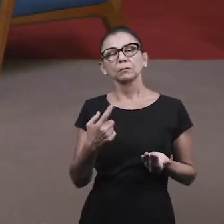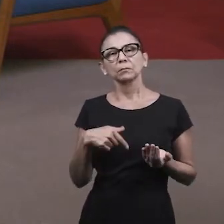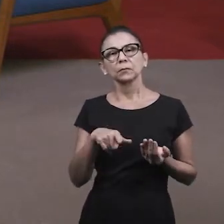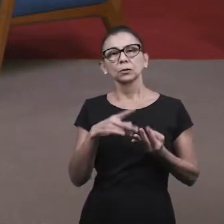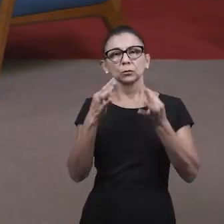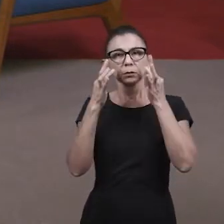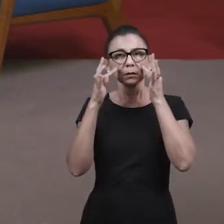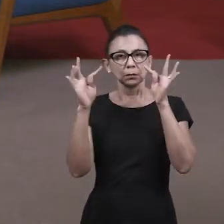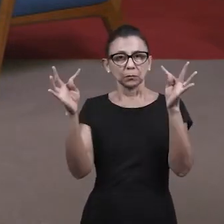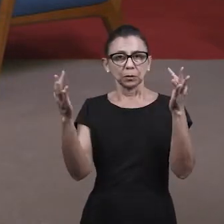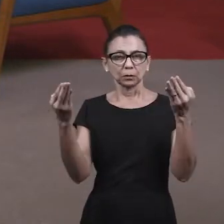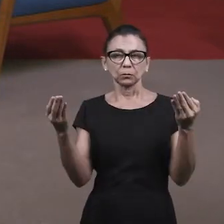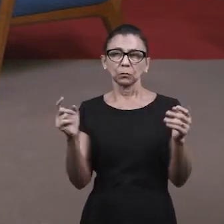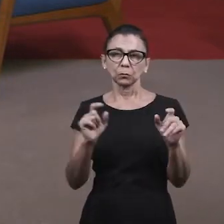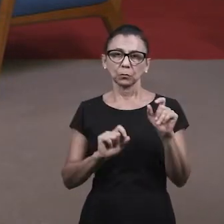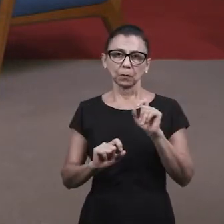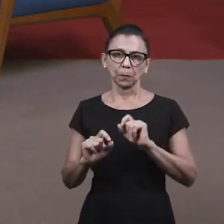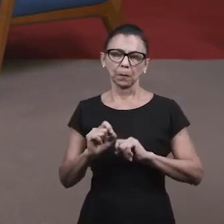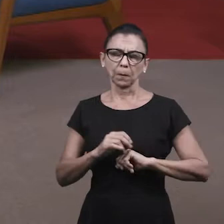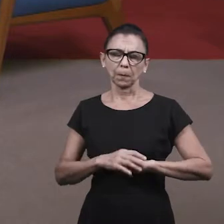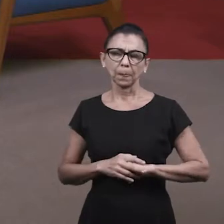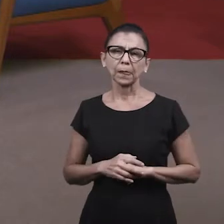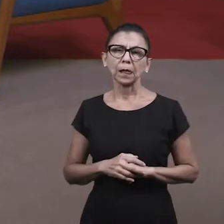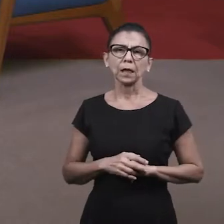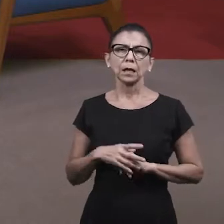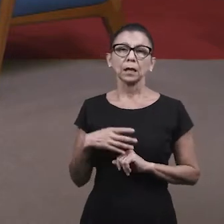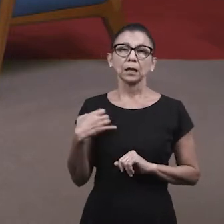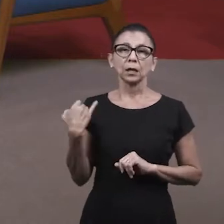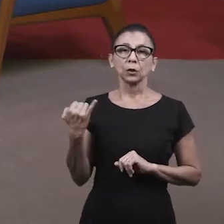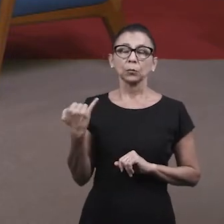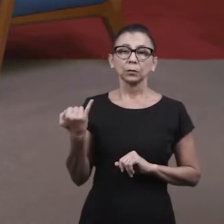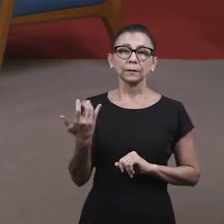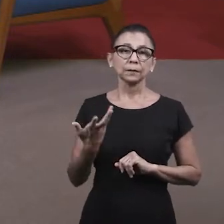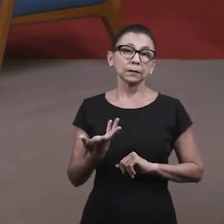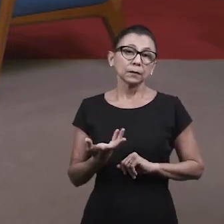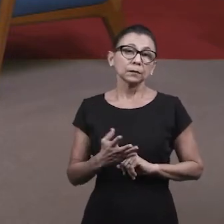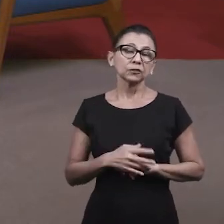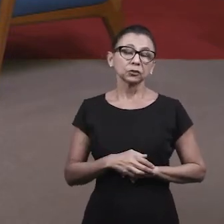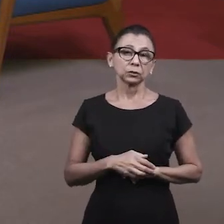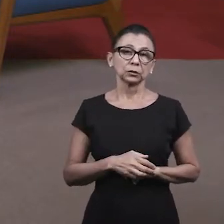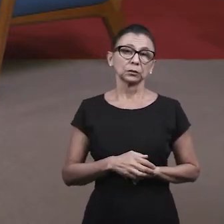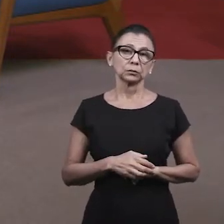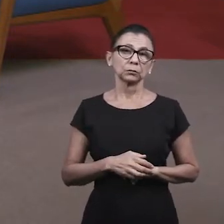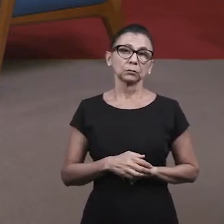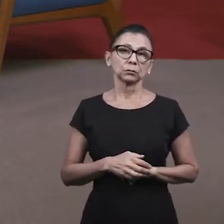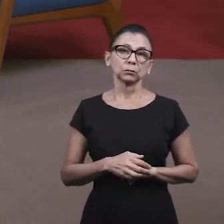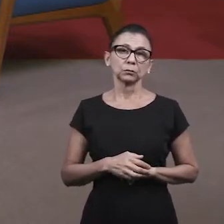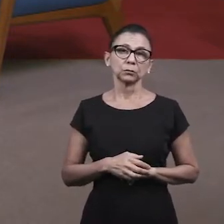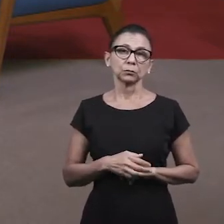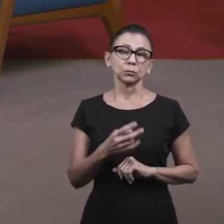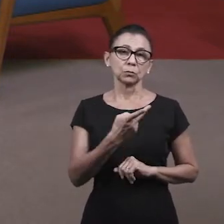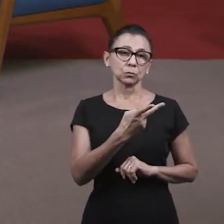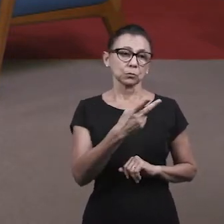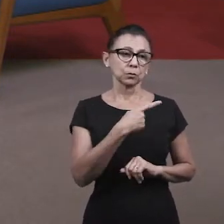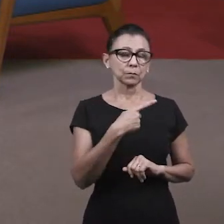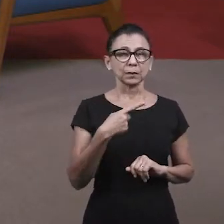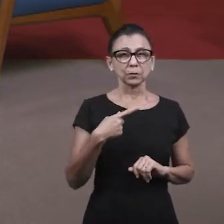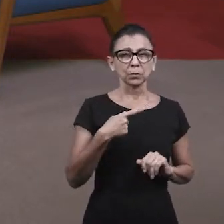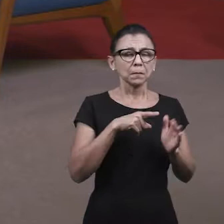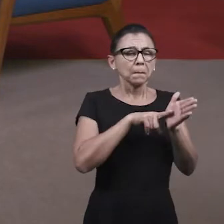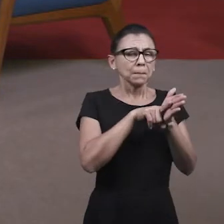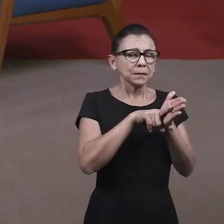vivons à la fin de l'année, pour nous aussi, je voulais entendre de manière objective votre témoignage, faire cette